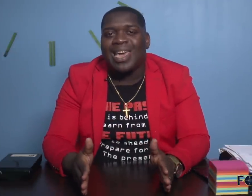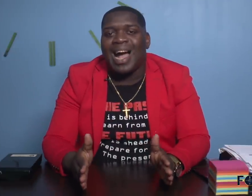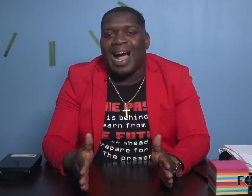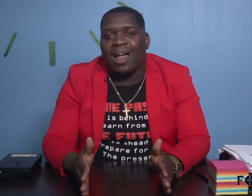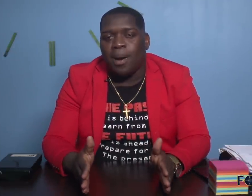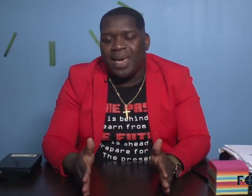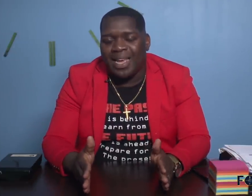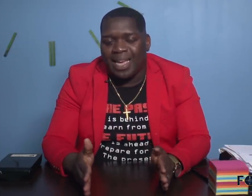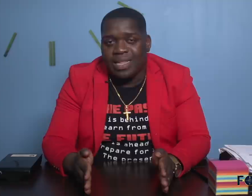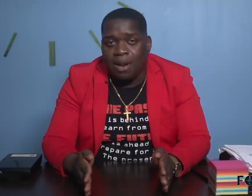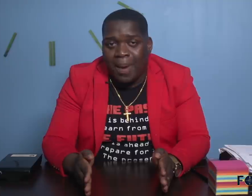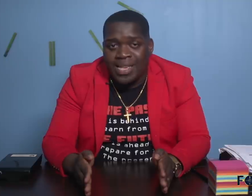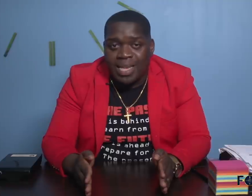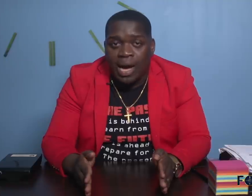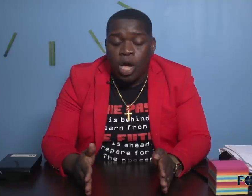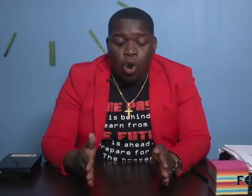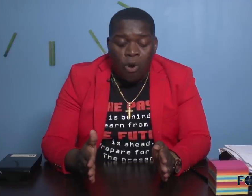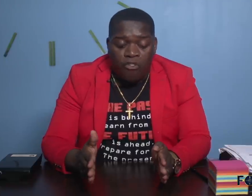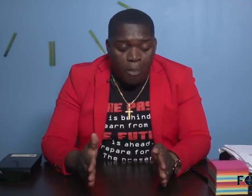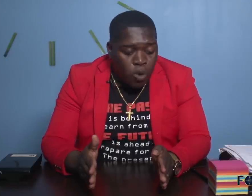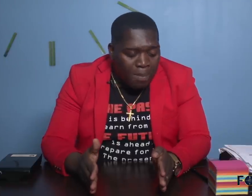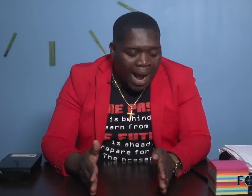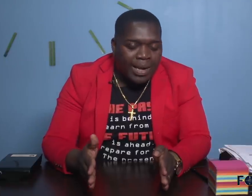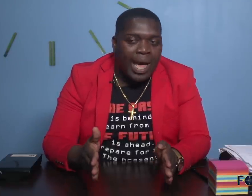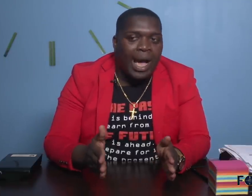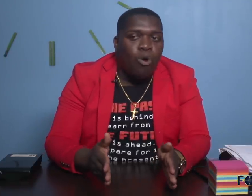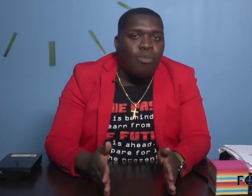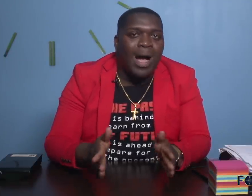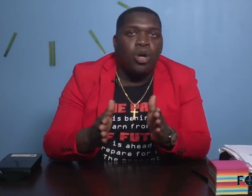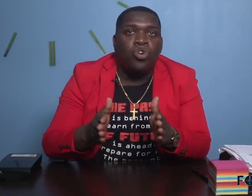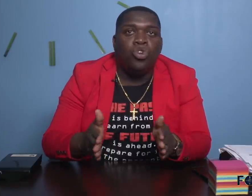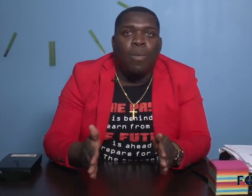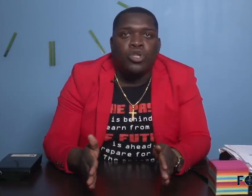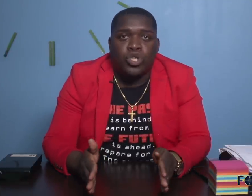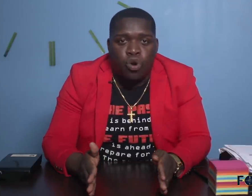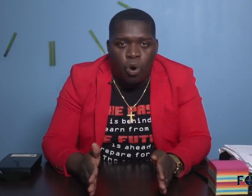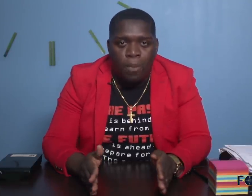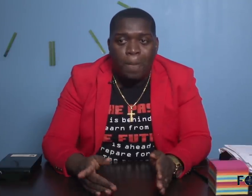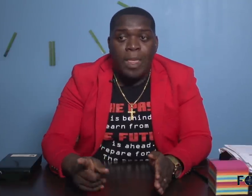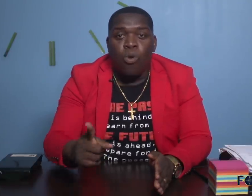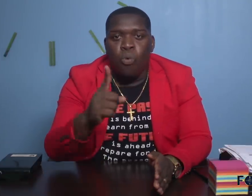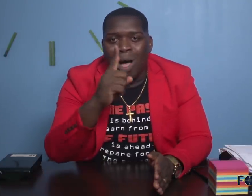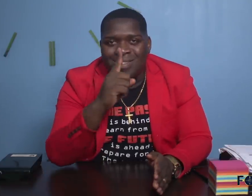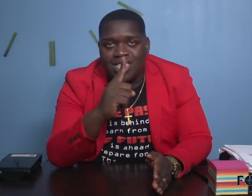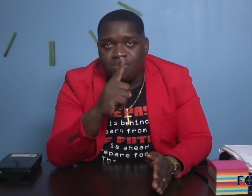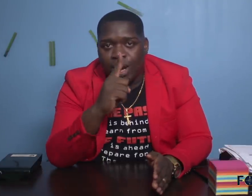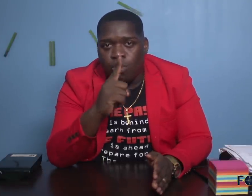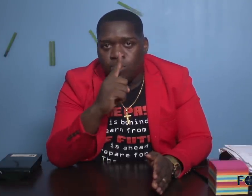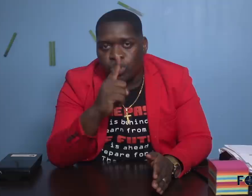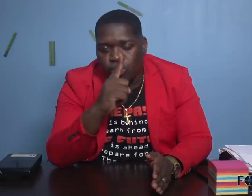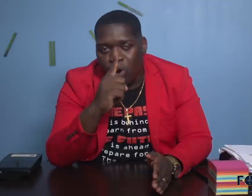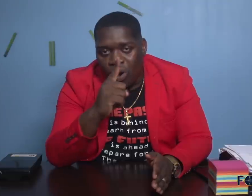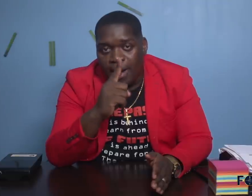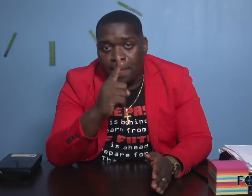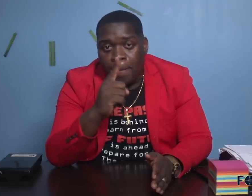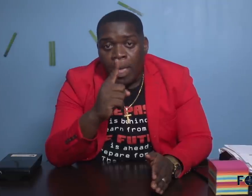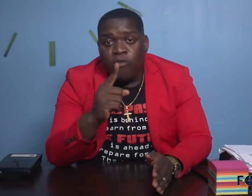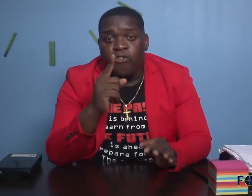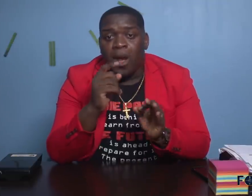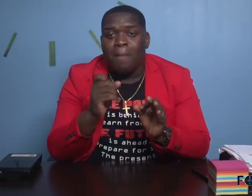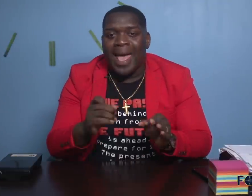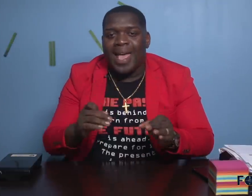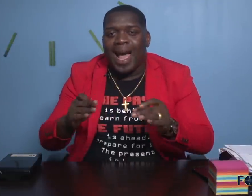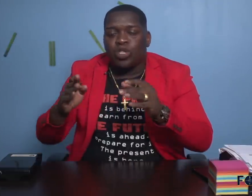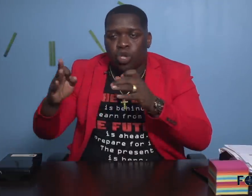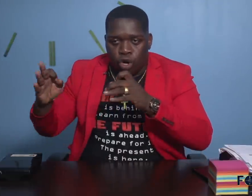teko teki a algemene kinderbijslag. Mang na nga umang nomus kong. Once man om ons kon.